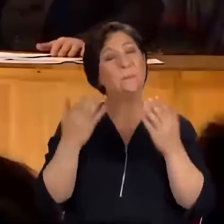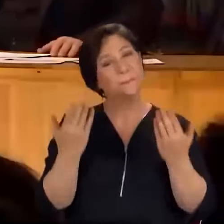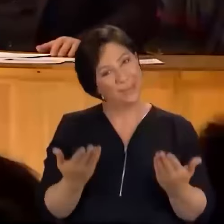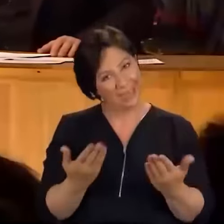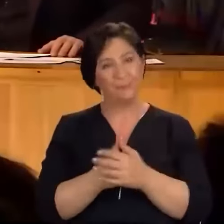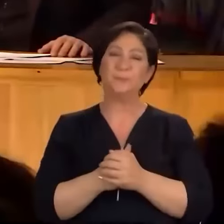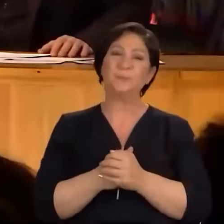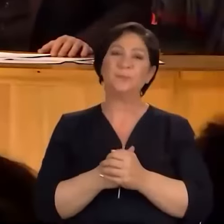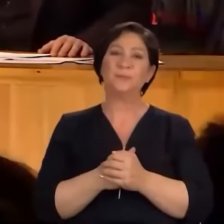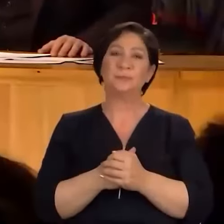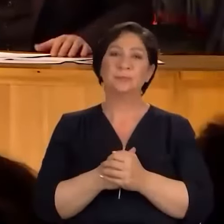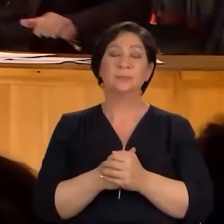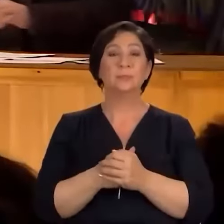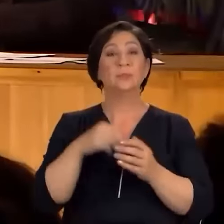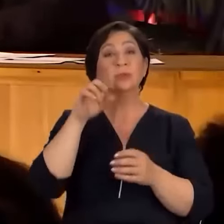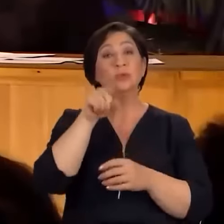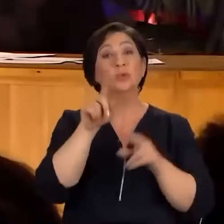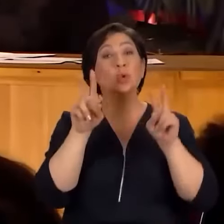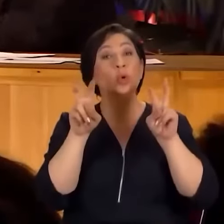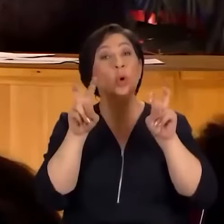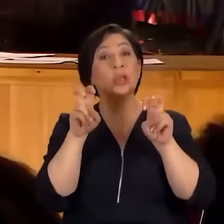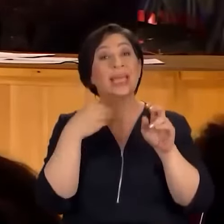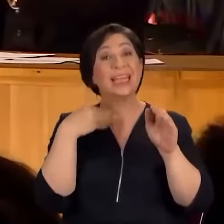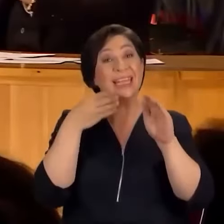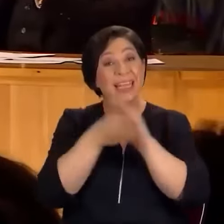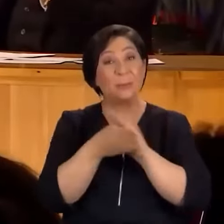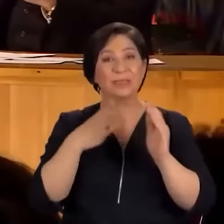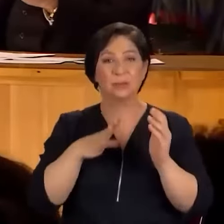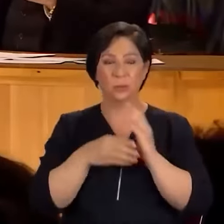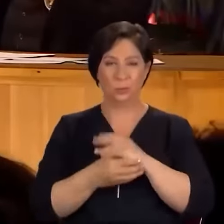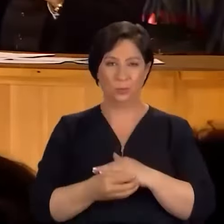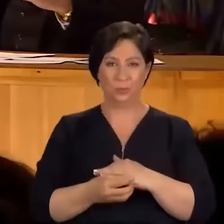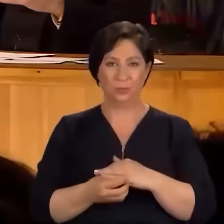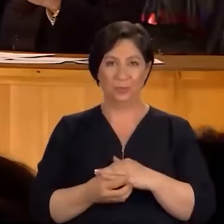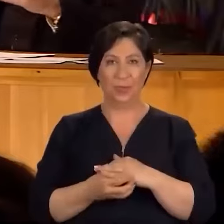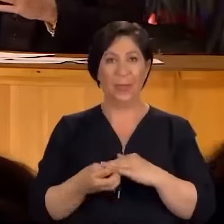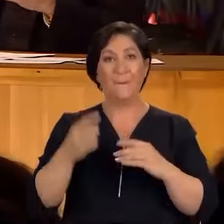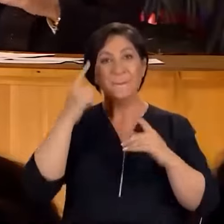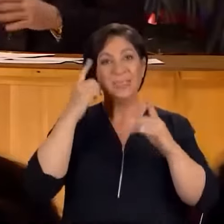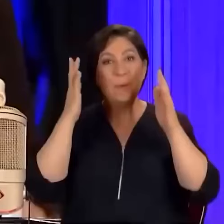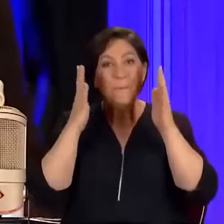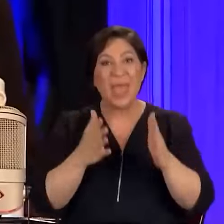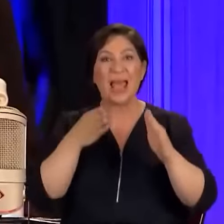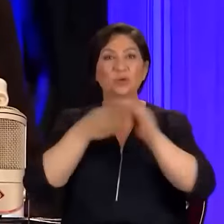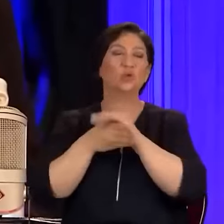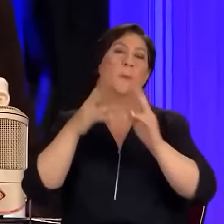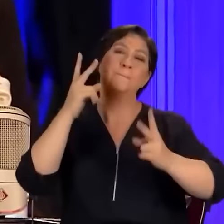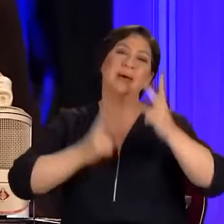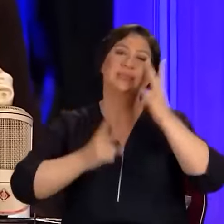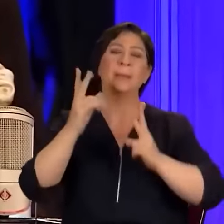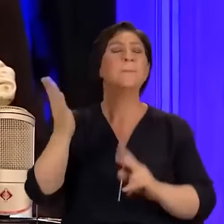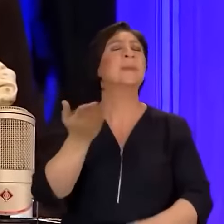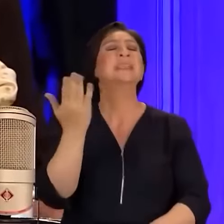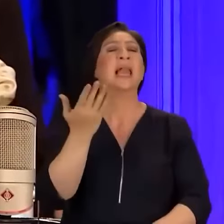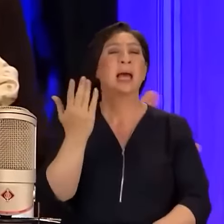Peki. Şimdi şu konuya gelmek istiyorum. Hangisi? Başını belaya sokuyorsun zaman zaman. Mesela bu